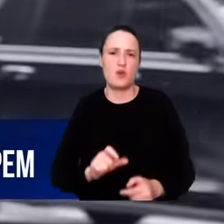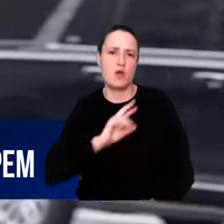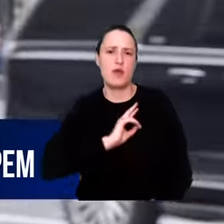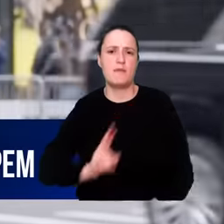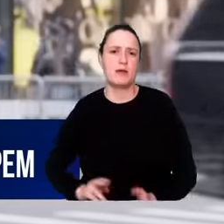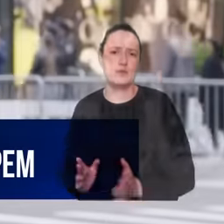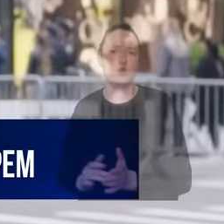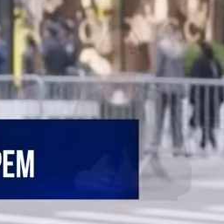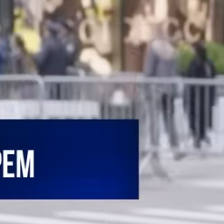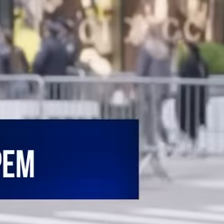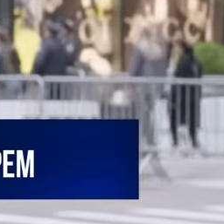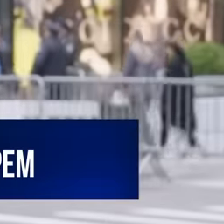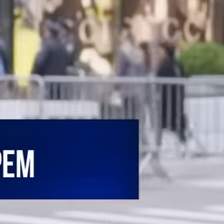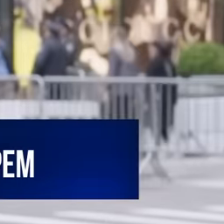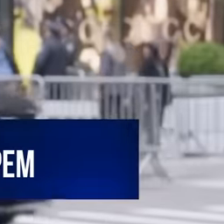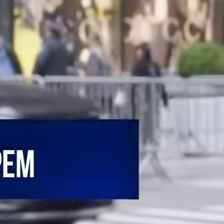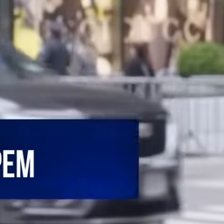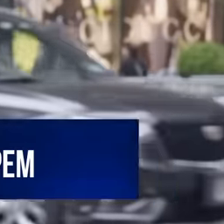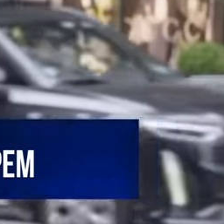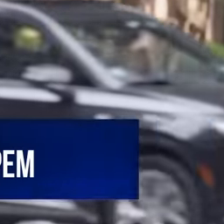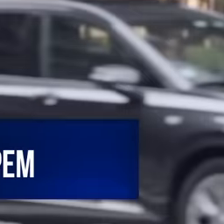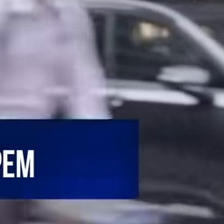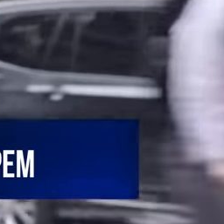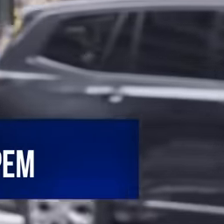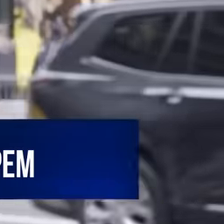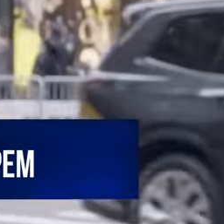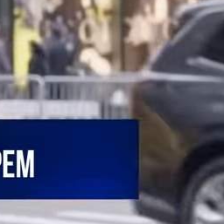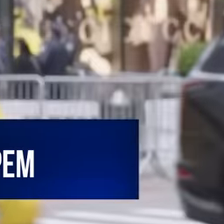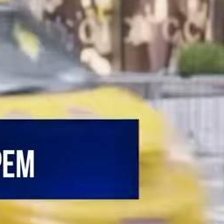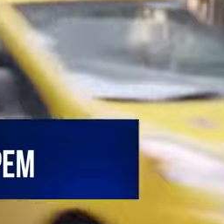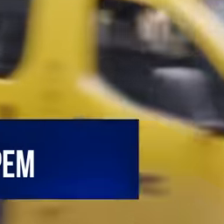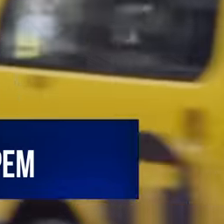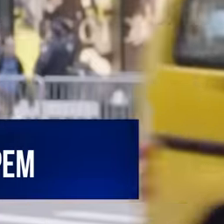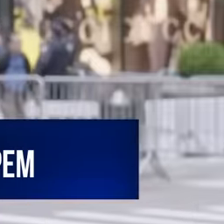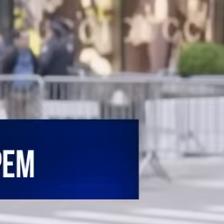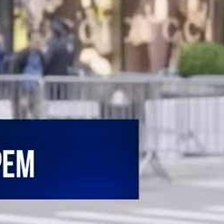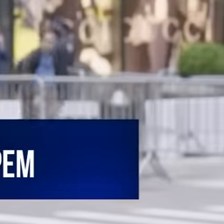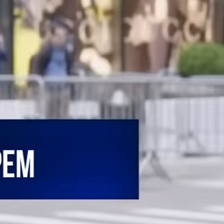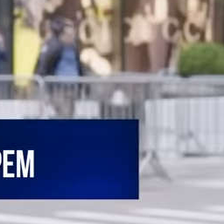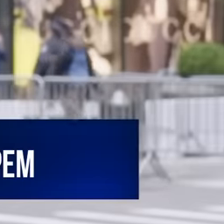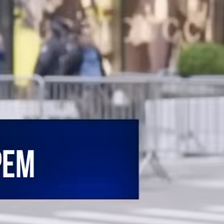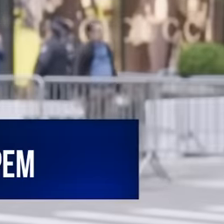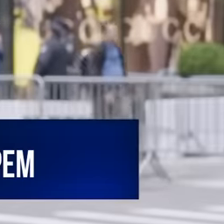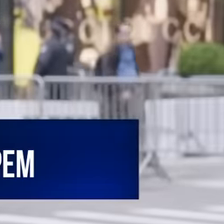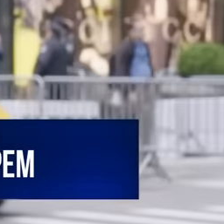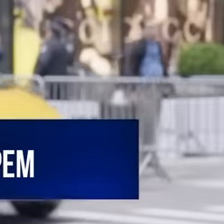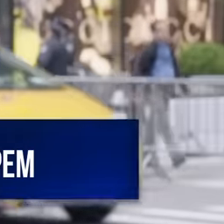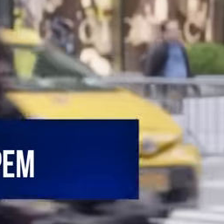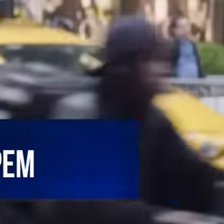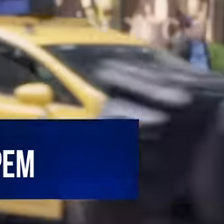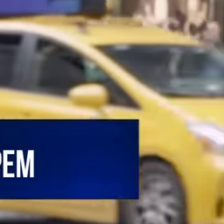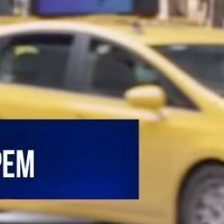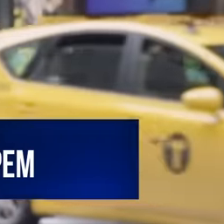prezydenta Stanów Zjednoczonych do prezydenta Polski do Stanów Zjednoczonych. mówiąc o tym, że Europa ma być